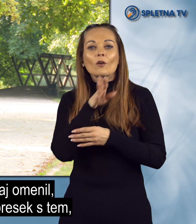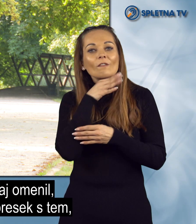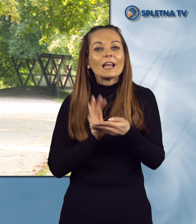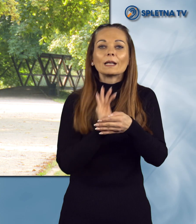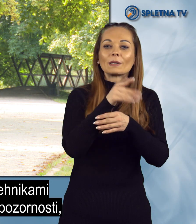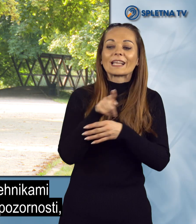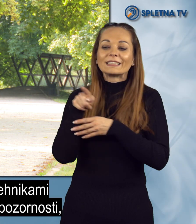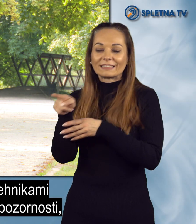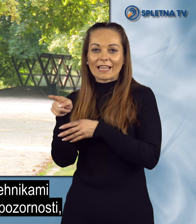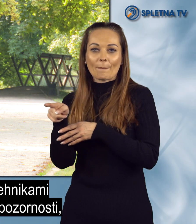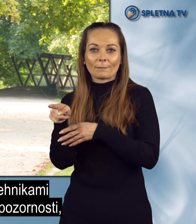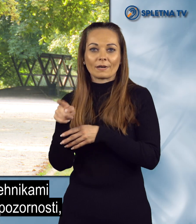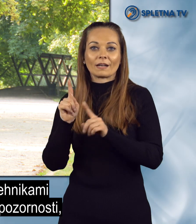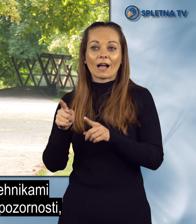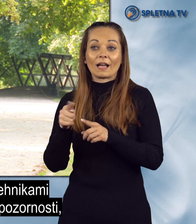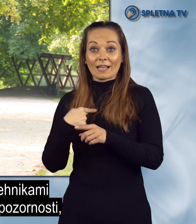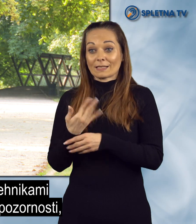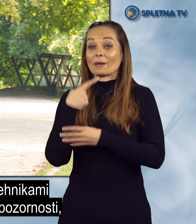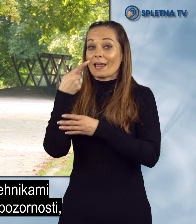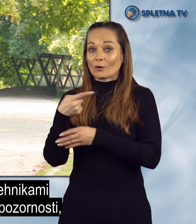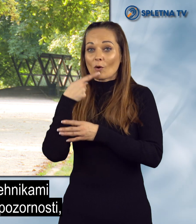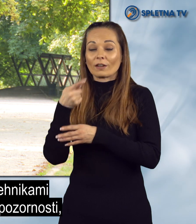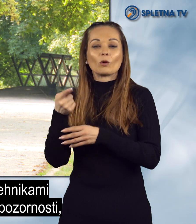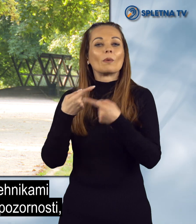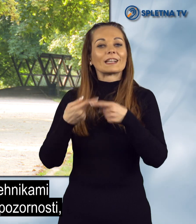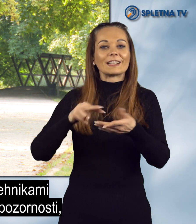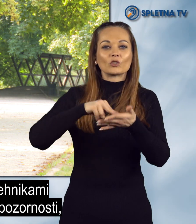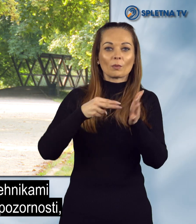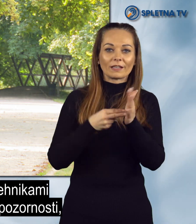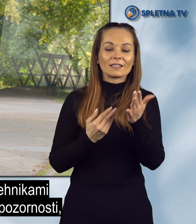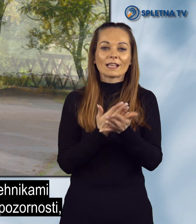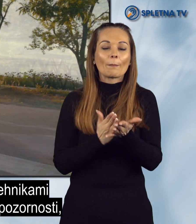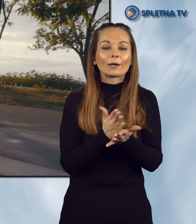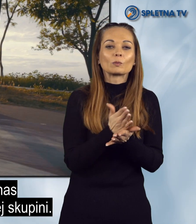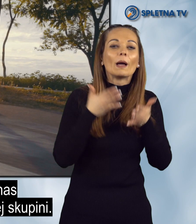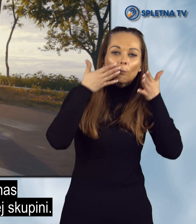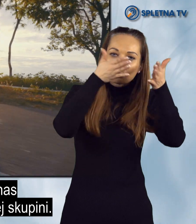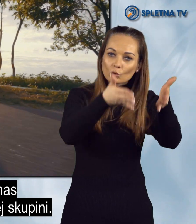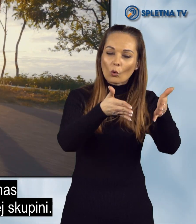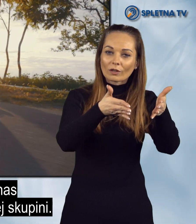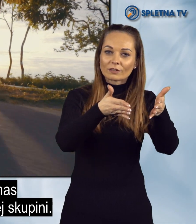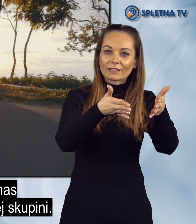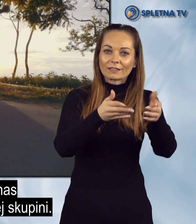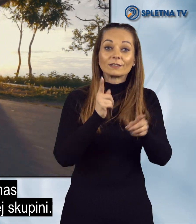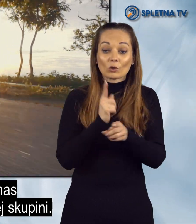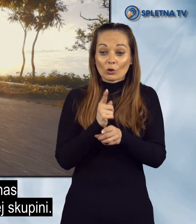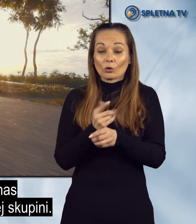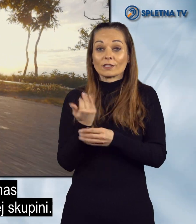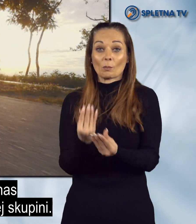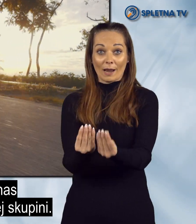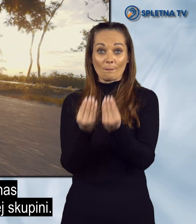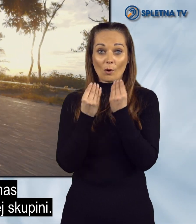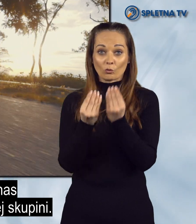s tem, a ne, kar o čemer sem prej govoril, to različnimi tehnikami preusmerjene pozornost, ki so jih poučevali